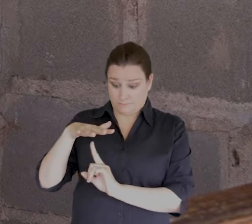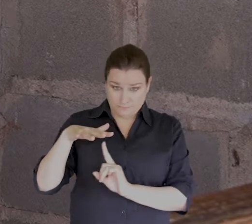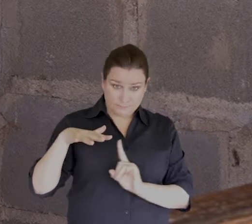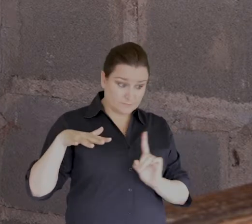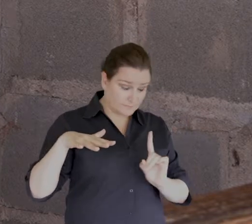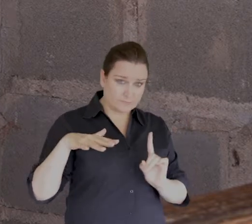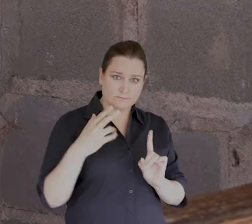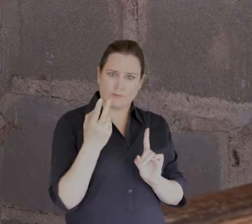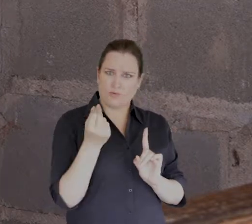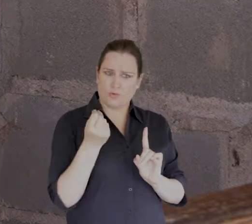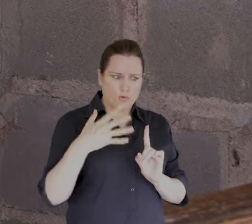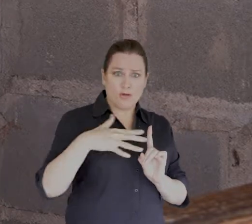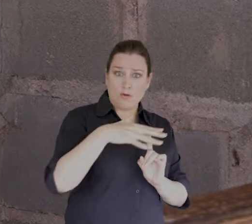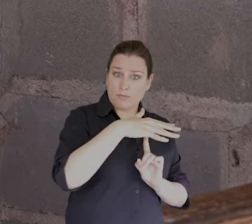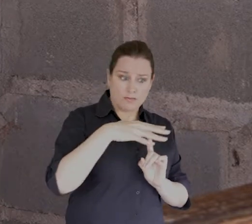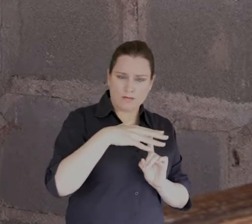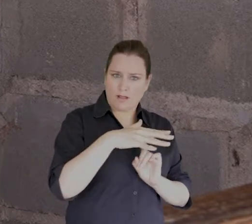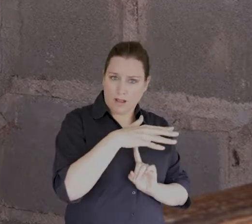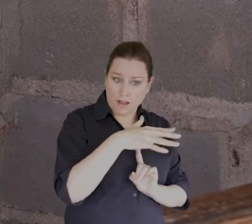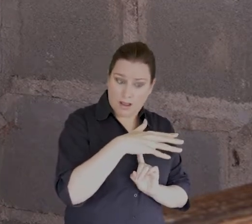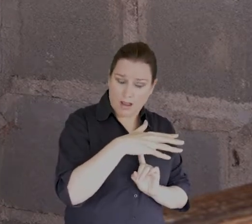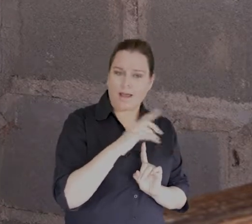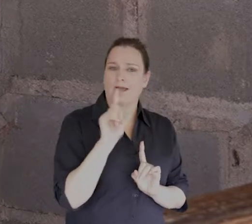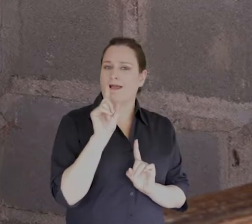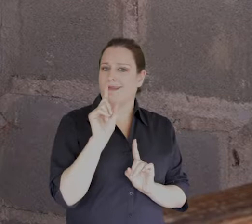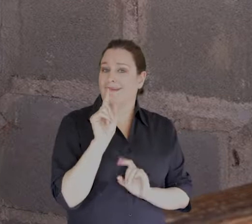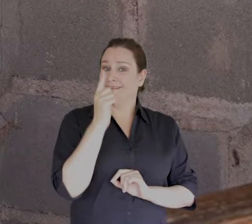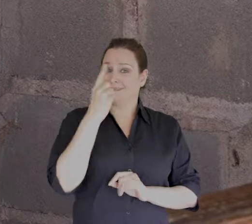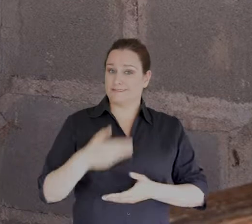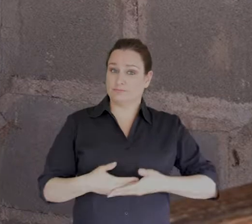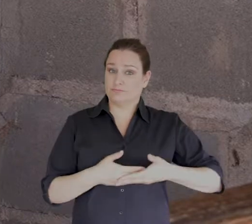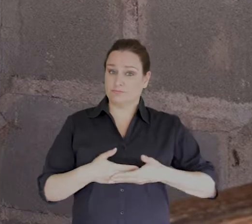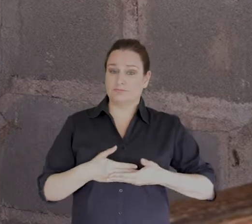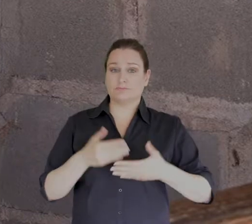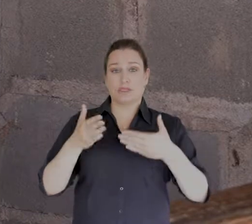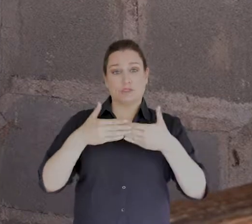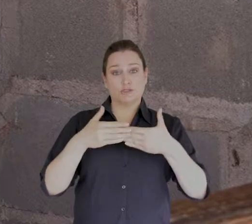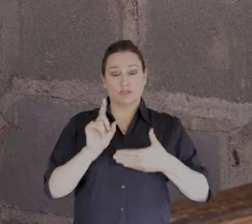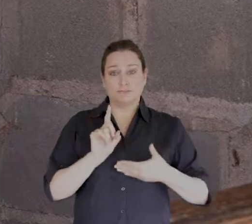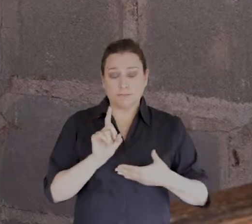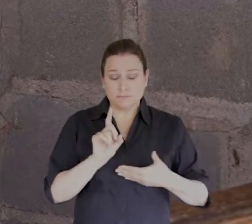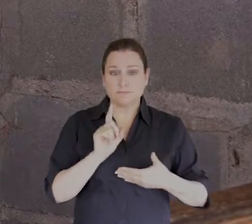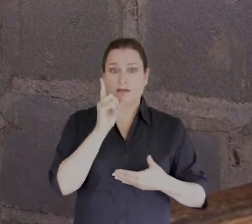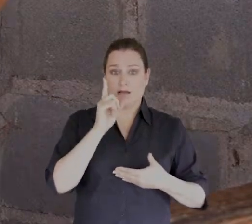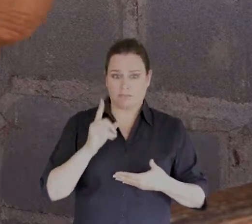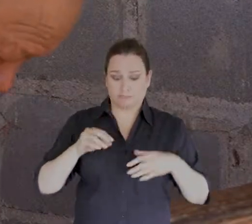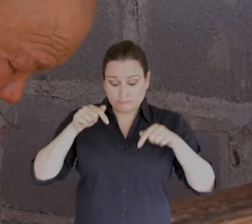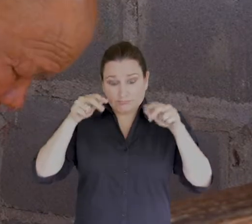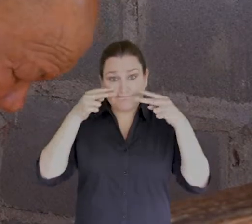Daarom moet je die oomblik als je hier inkom, voordat je in die deur in gaan.